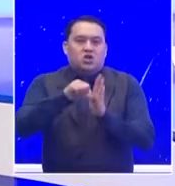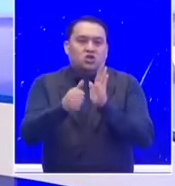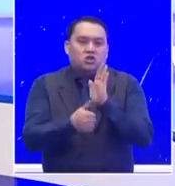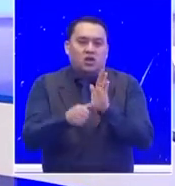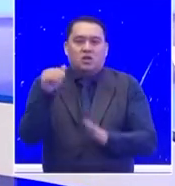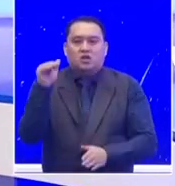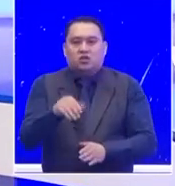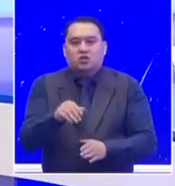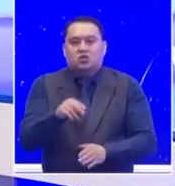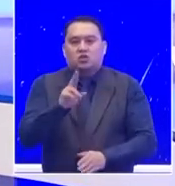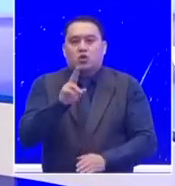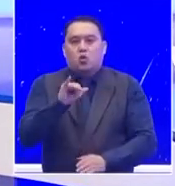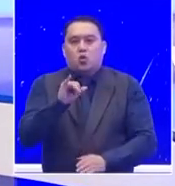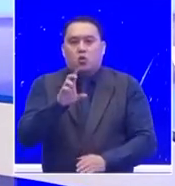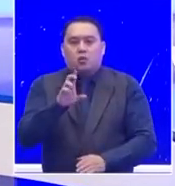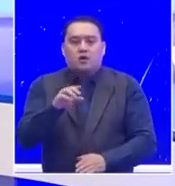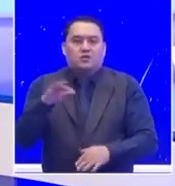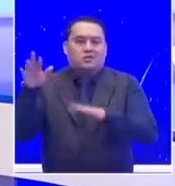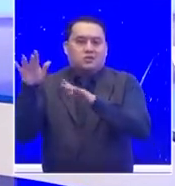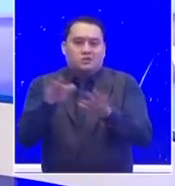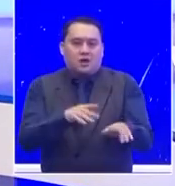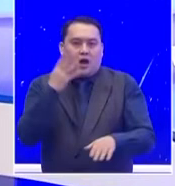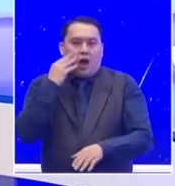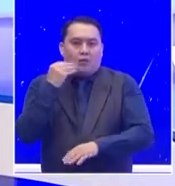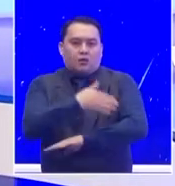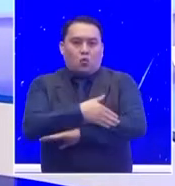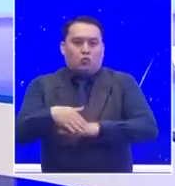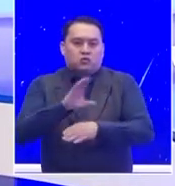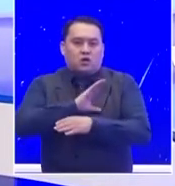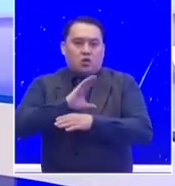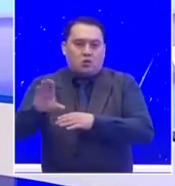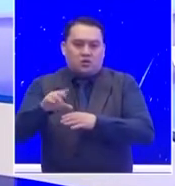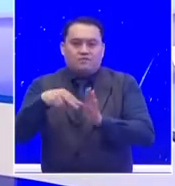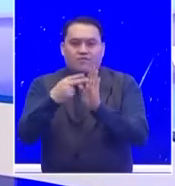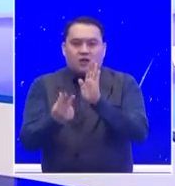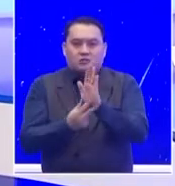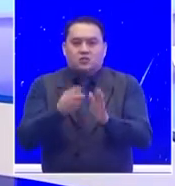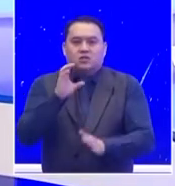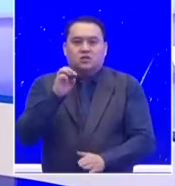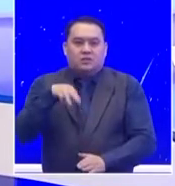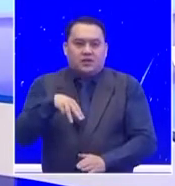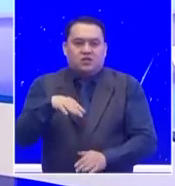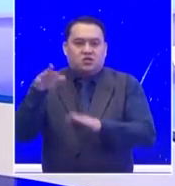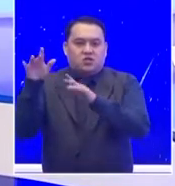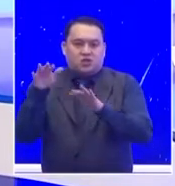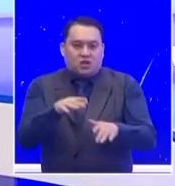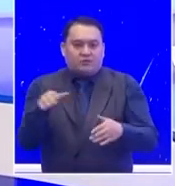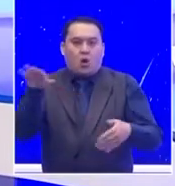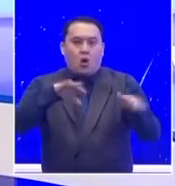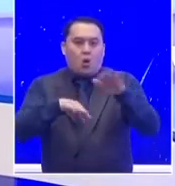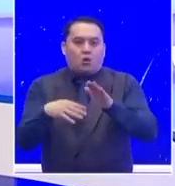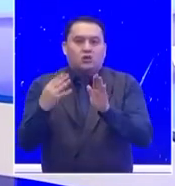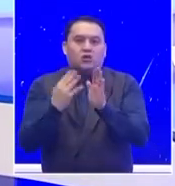16 тысяч кубометров снега вывезли с улиц Алматы. В мегаполисе выпало 18 сантиметров снега, а в горной